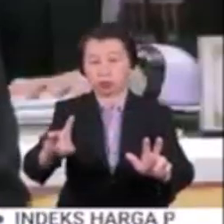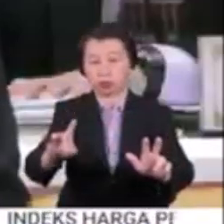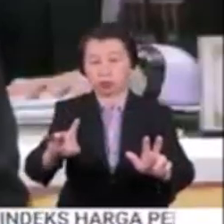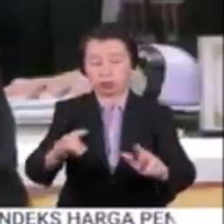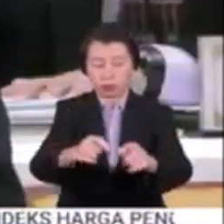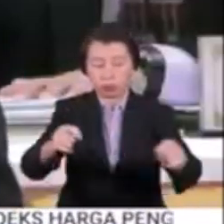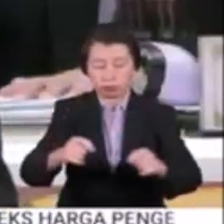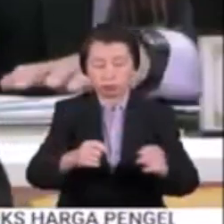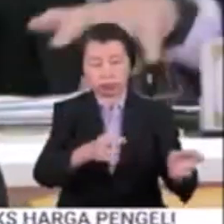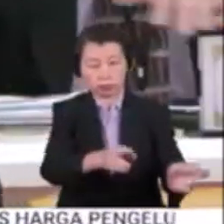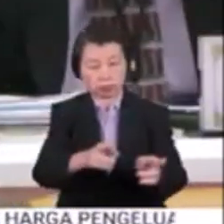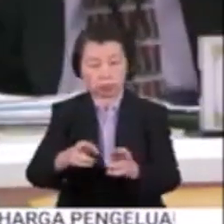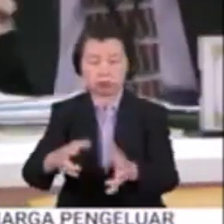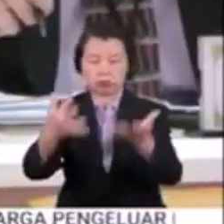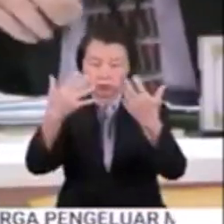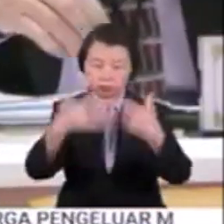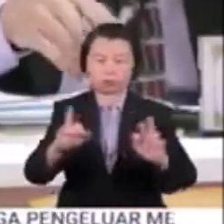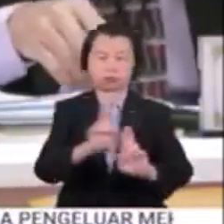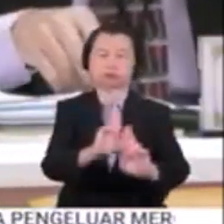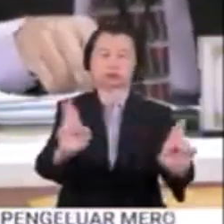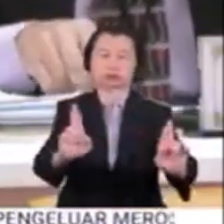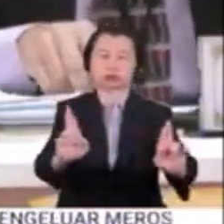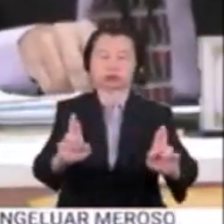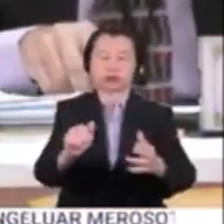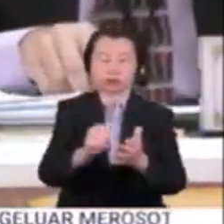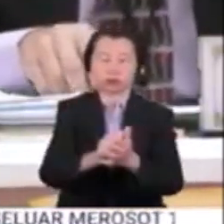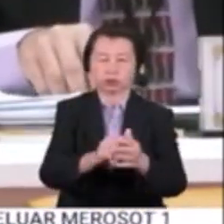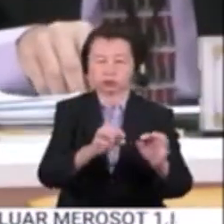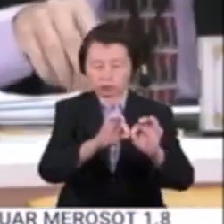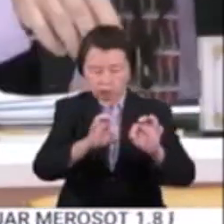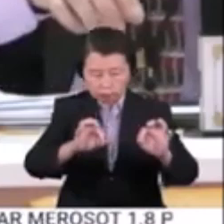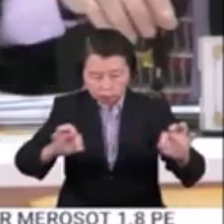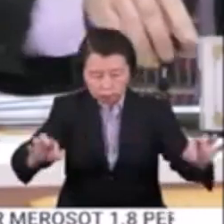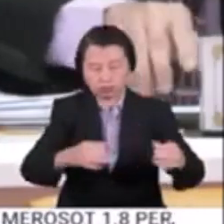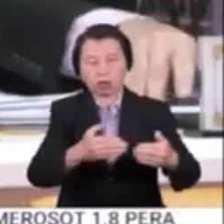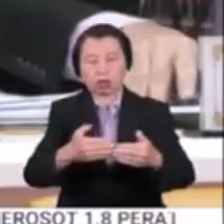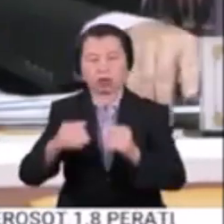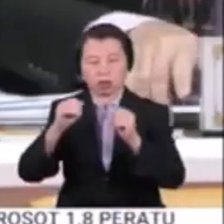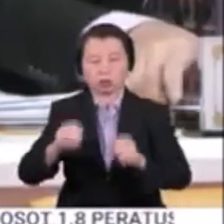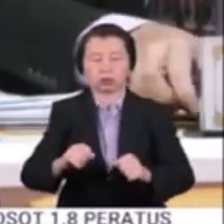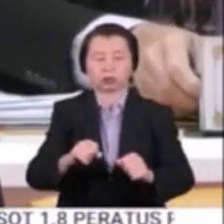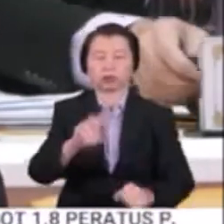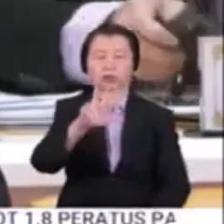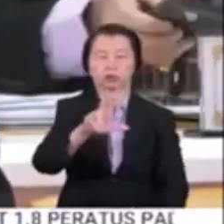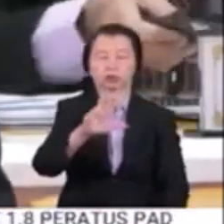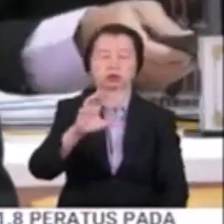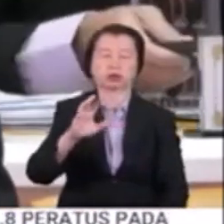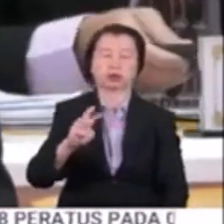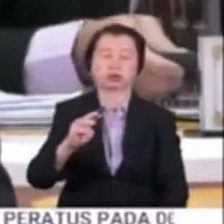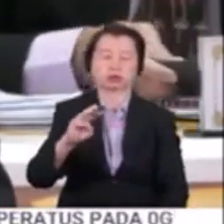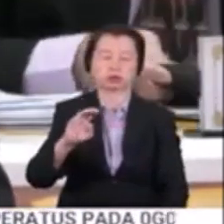386,758 permis yang dirancang telah tersedia dengan sambungan gentian optik berkupayaan gigabyte.